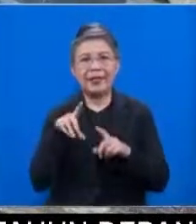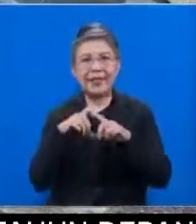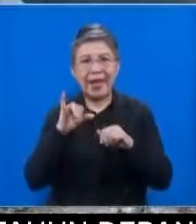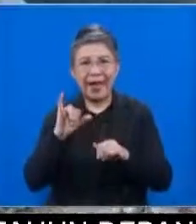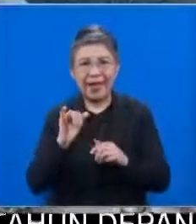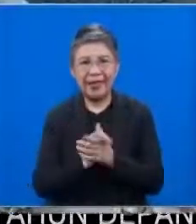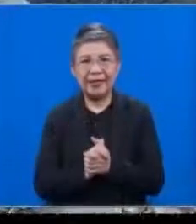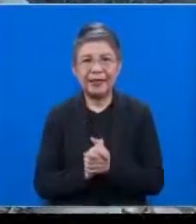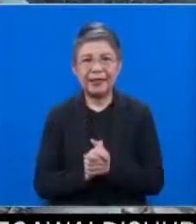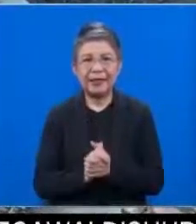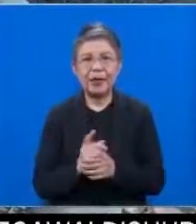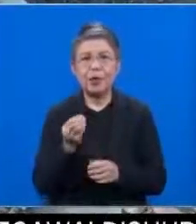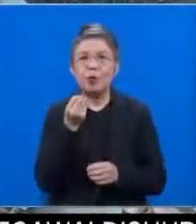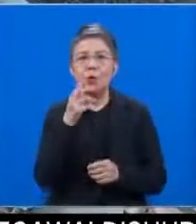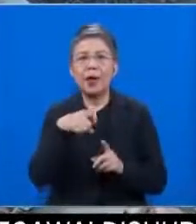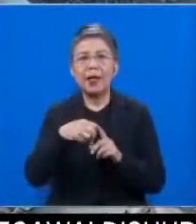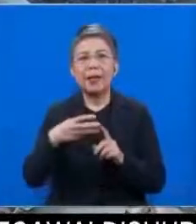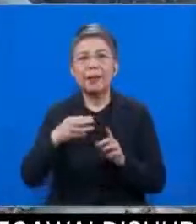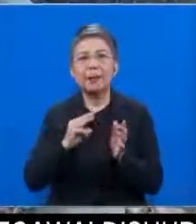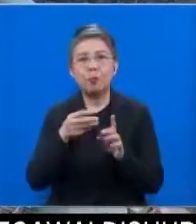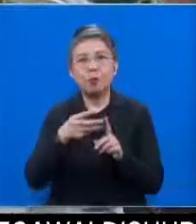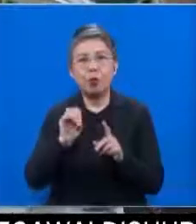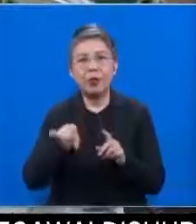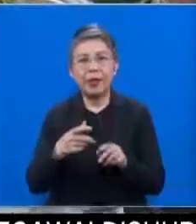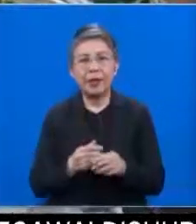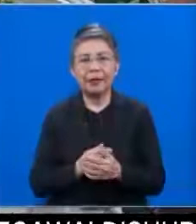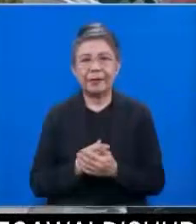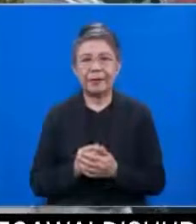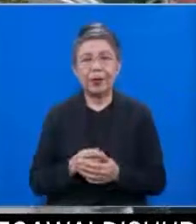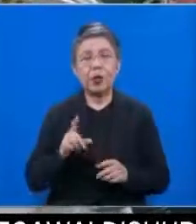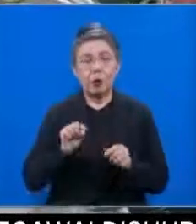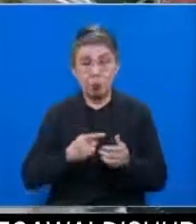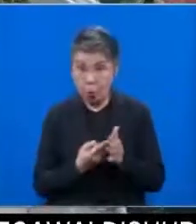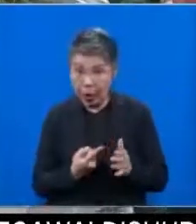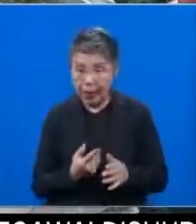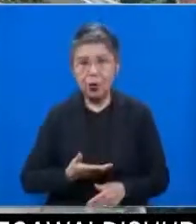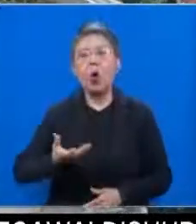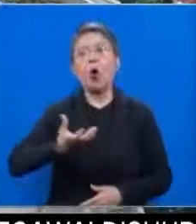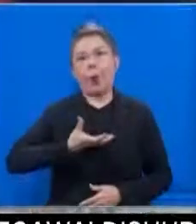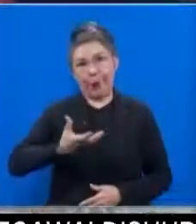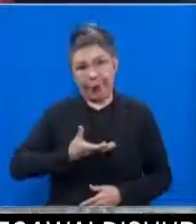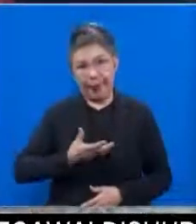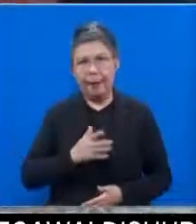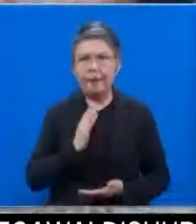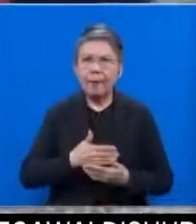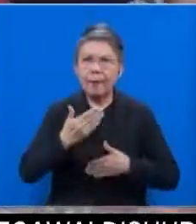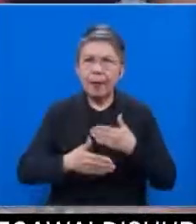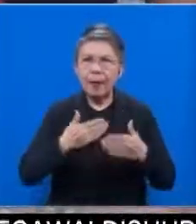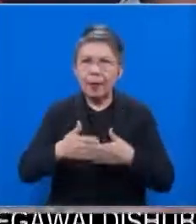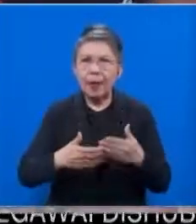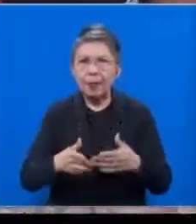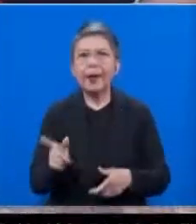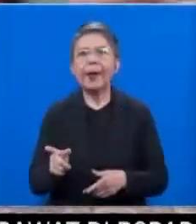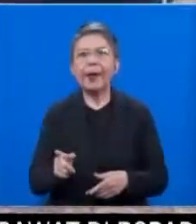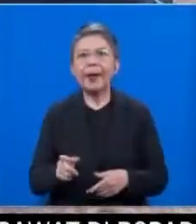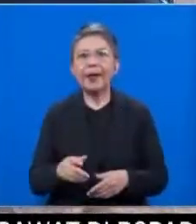Kegiatan membentuk bonsai Kamboja di halaman rumahnya di Pidijaya Aceh awalnya sekedar hobi. Akhirnya, M. Nasir, PNS di Ulegle Pidijaya,